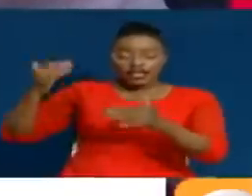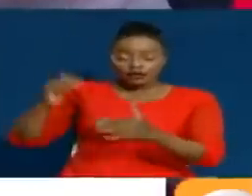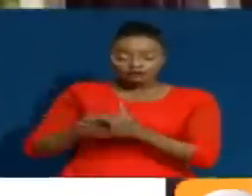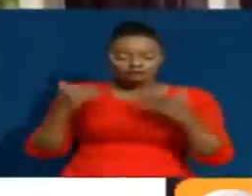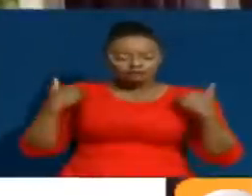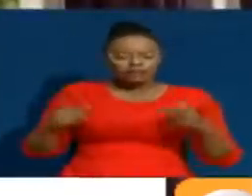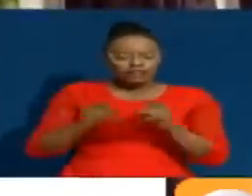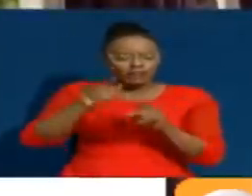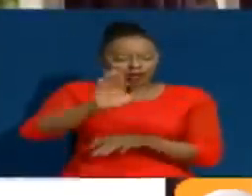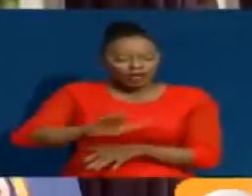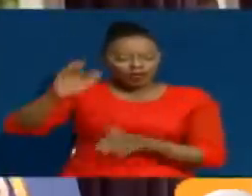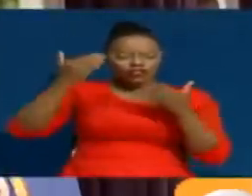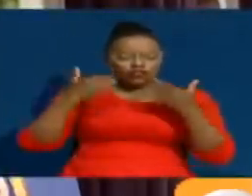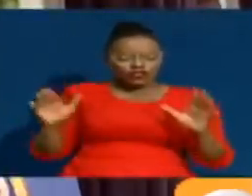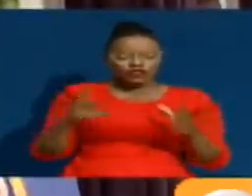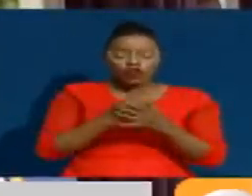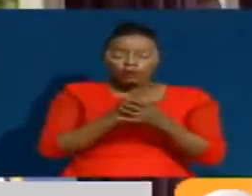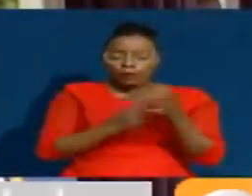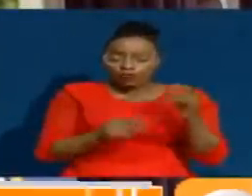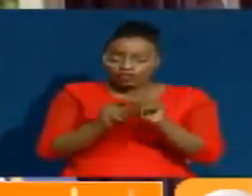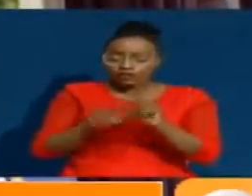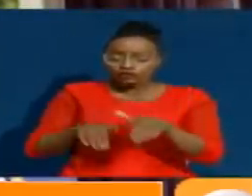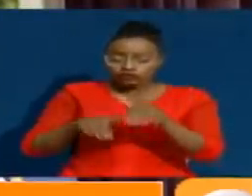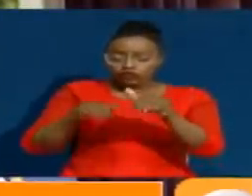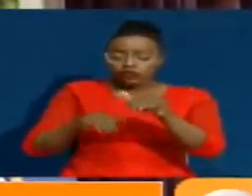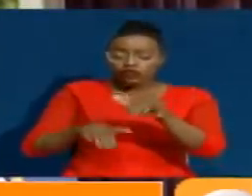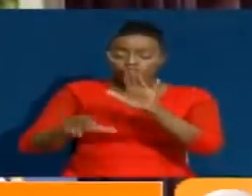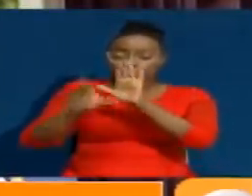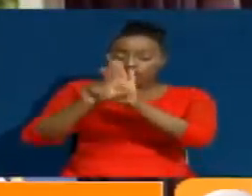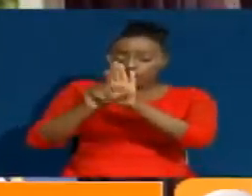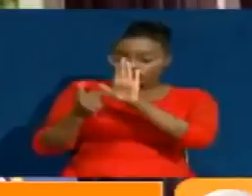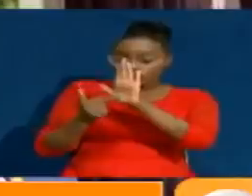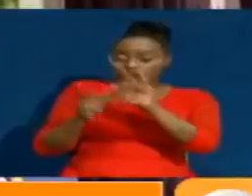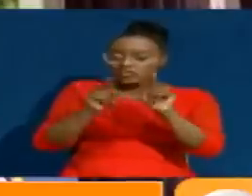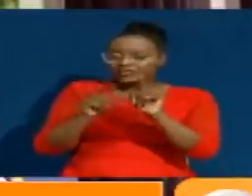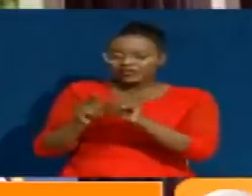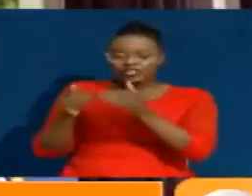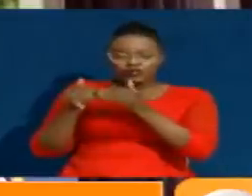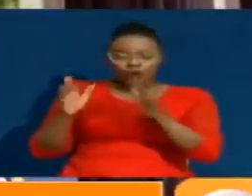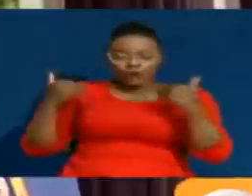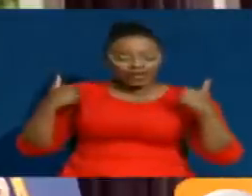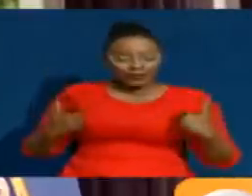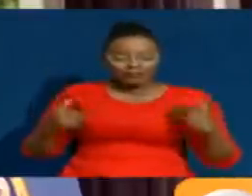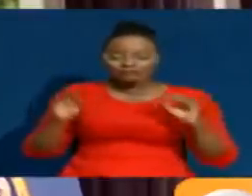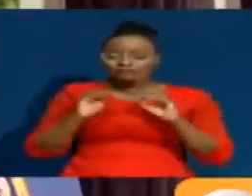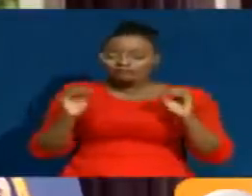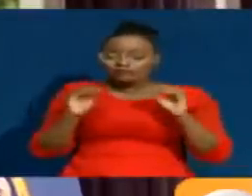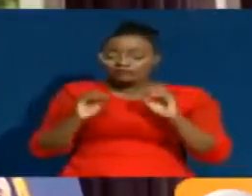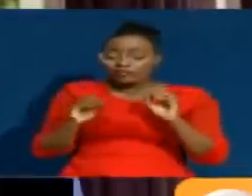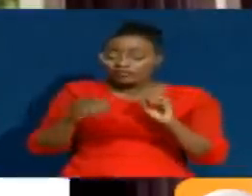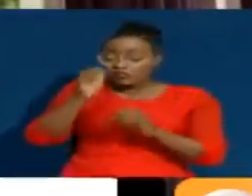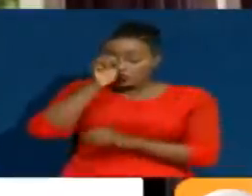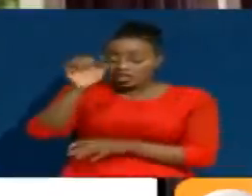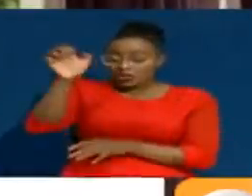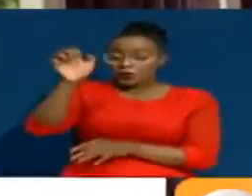I too took an oath to both the letter and the spirit of the law, and it is not open to me to turn a